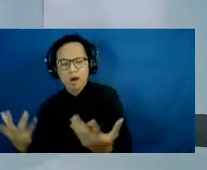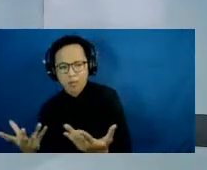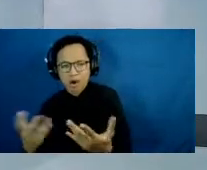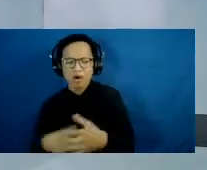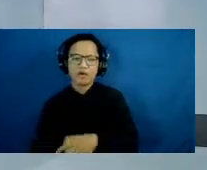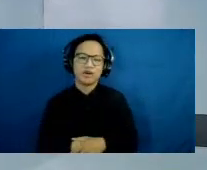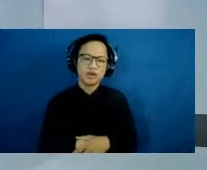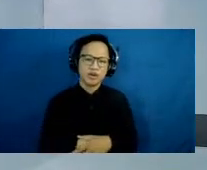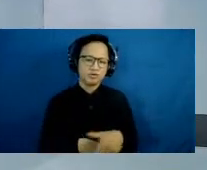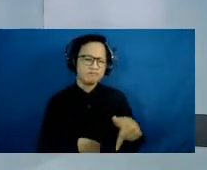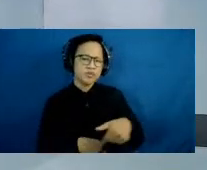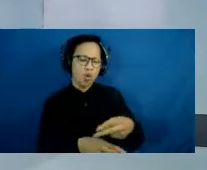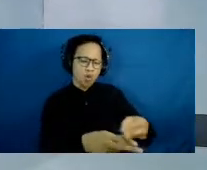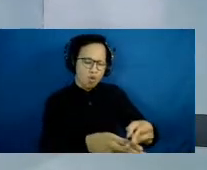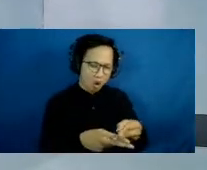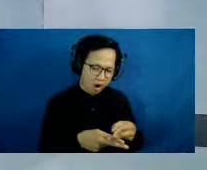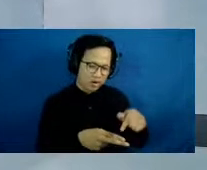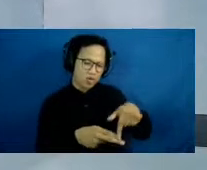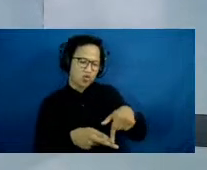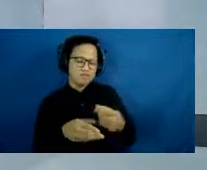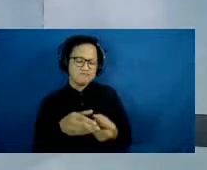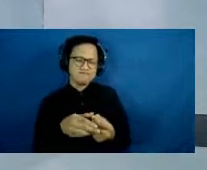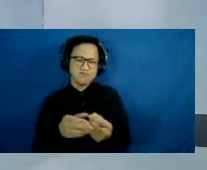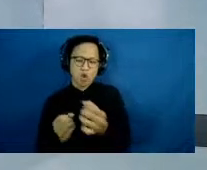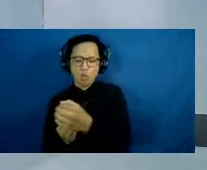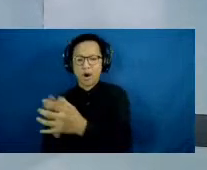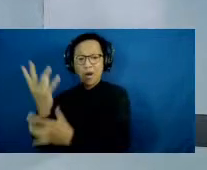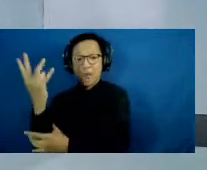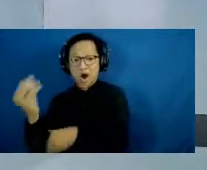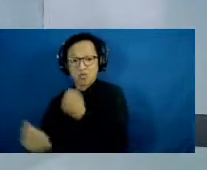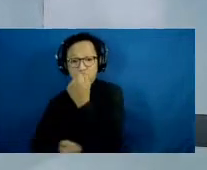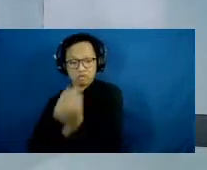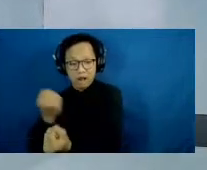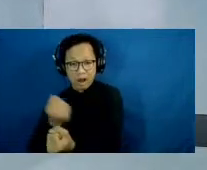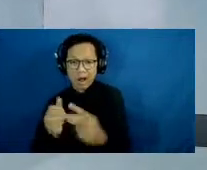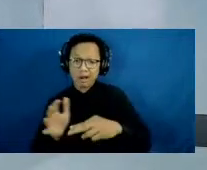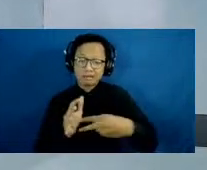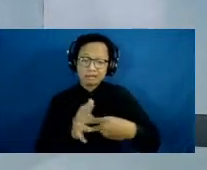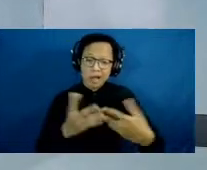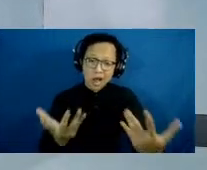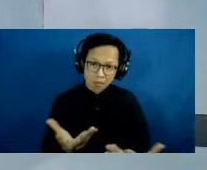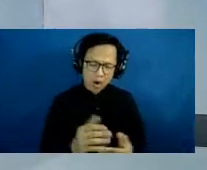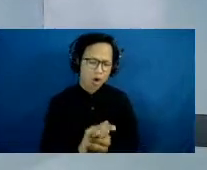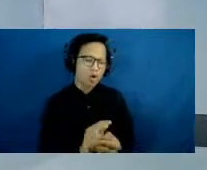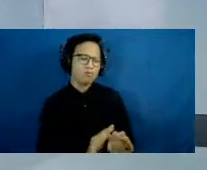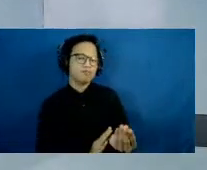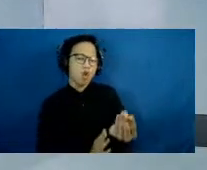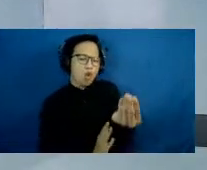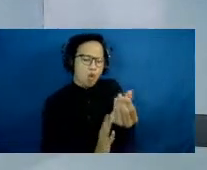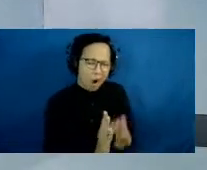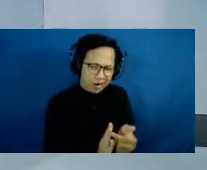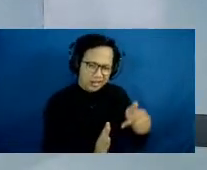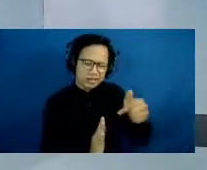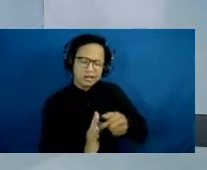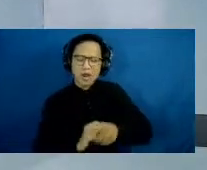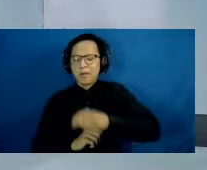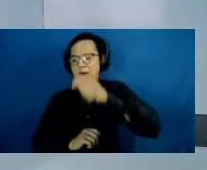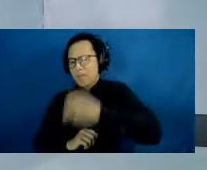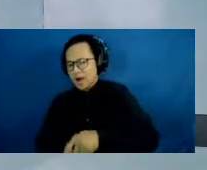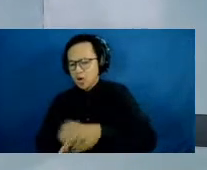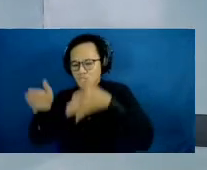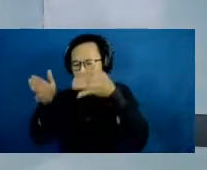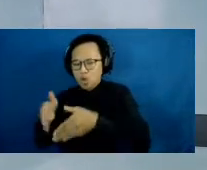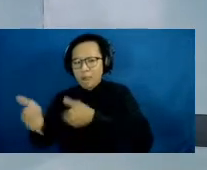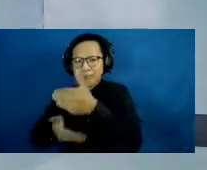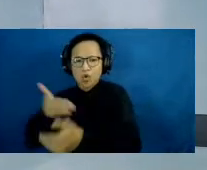kita perlu itu untuk mengembangkan usaha, artinya kita harus gunakan itu untuk yang hal-hal yang produktif. Jangan kemudian kita